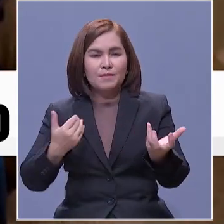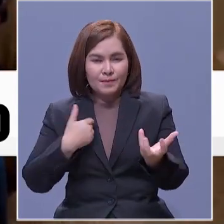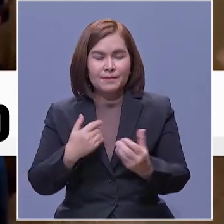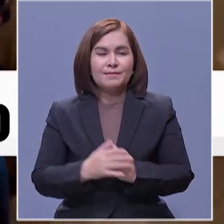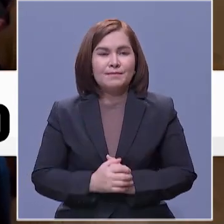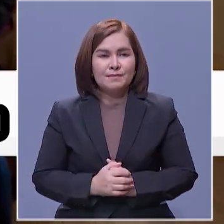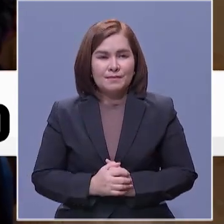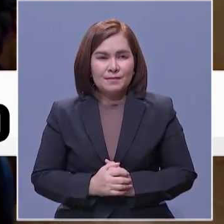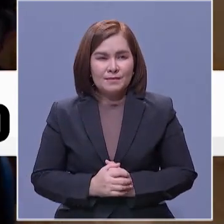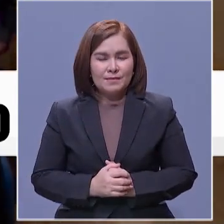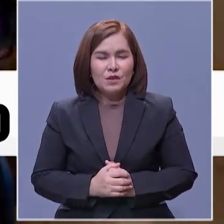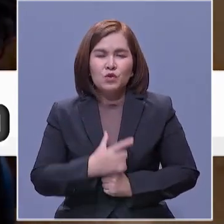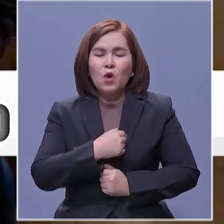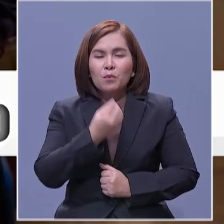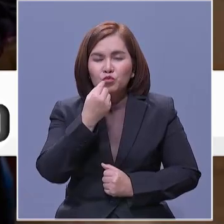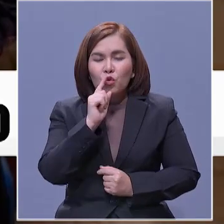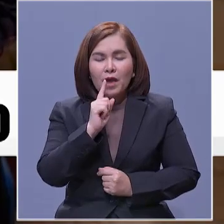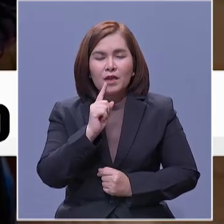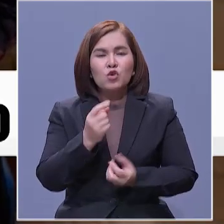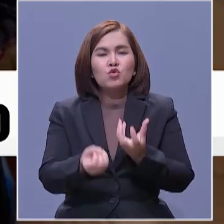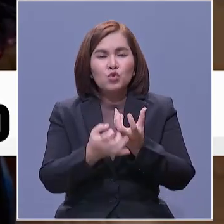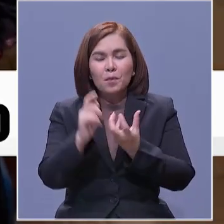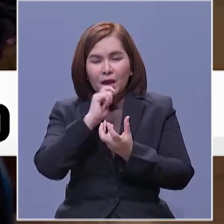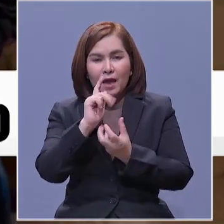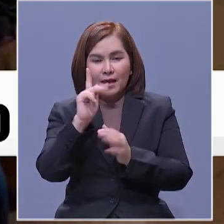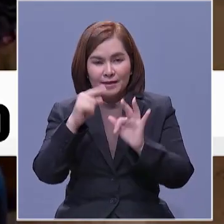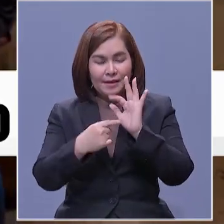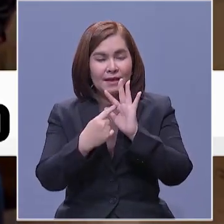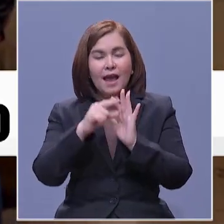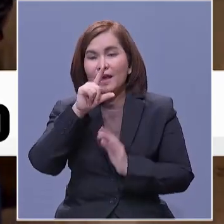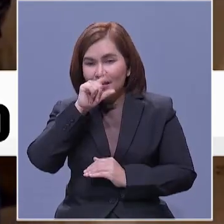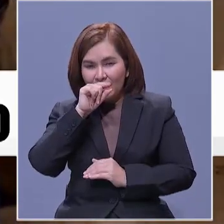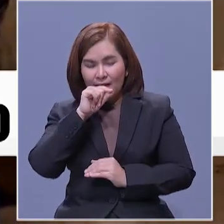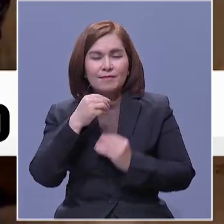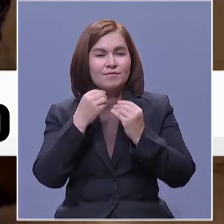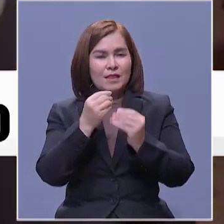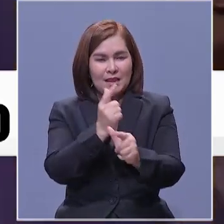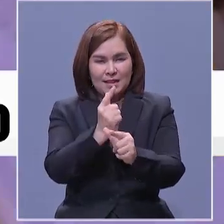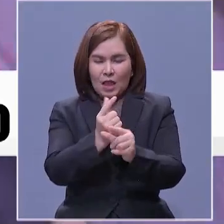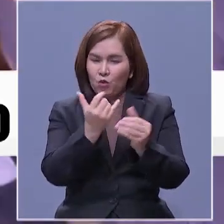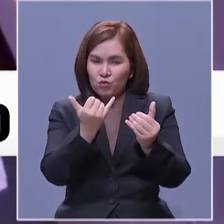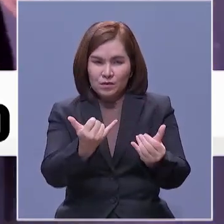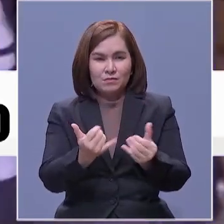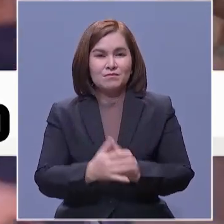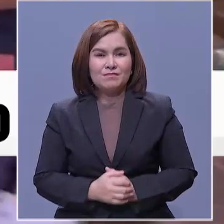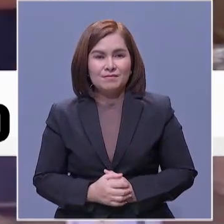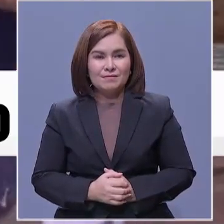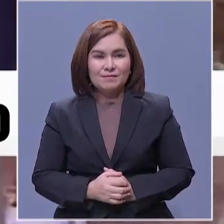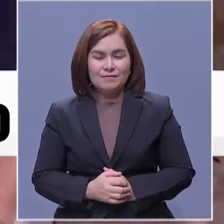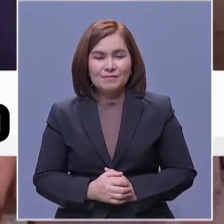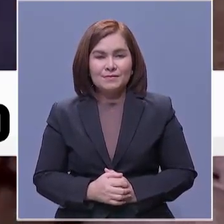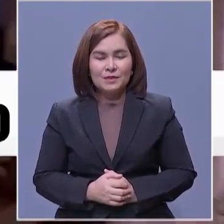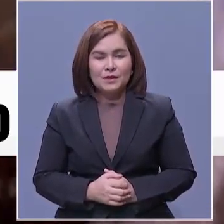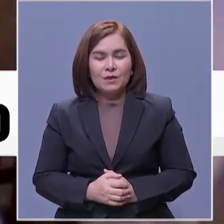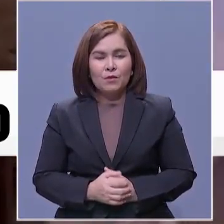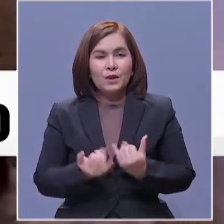ม่บอกว่าลูกชายเนี่ยชอบกินต้มขาไก่เดี๋ยวจะต้มขาไก่ลูกชายกินเป็นมื้อแรกเลยวันนี้นะครับแล้วก็เห็นบอกว่าช่ว